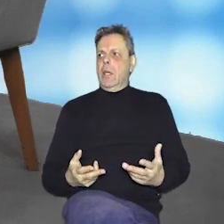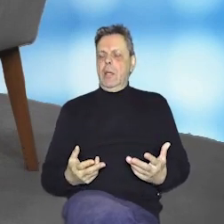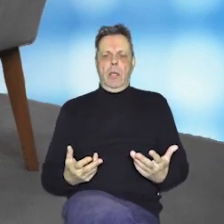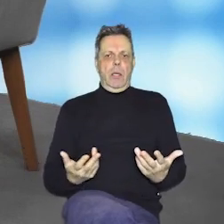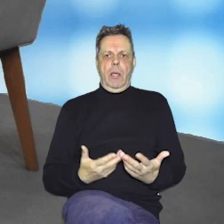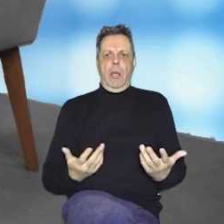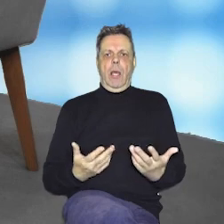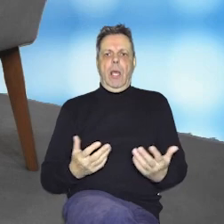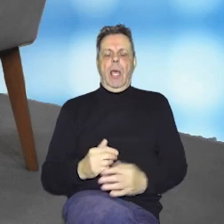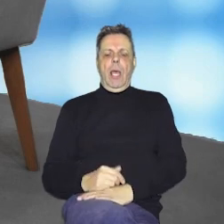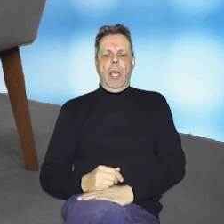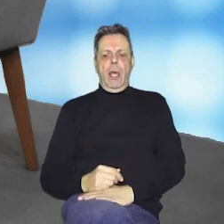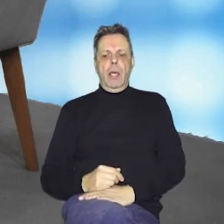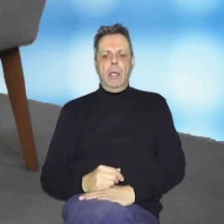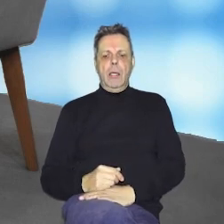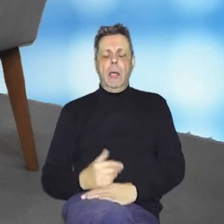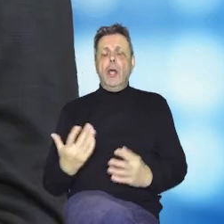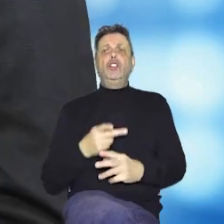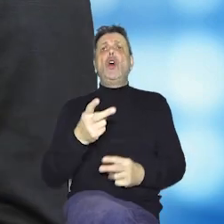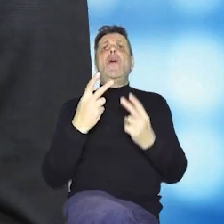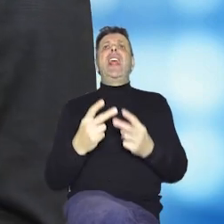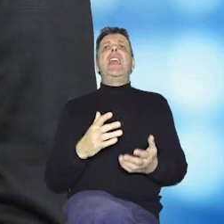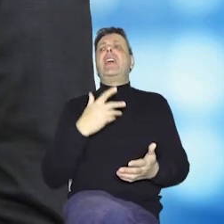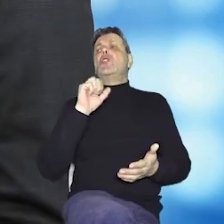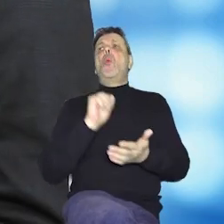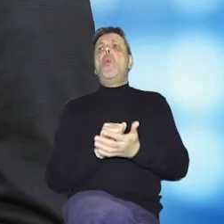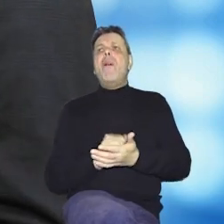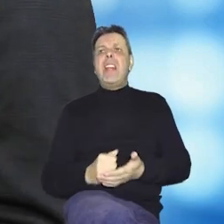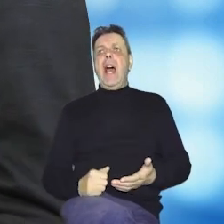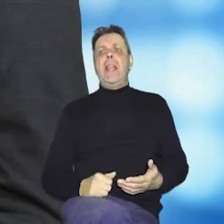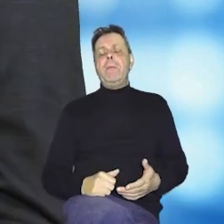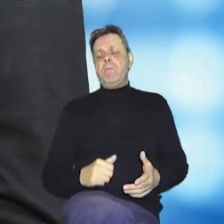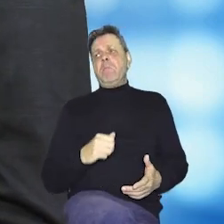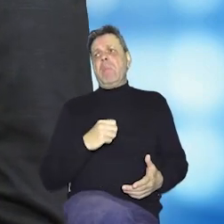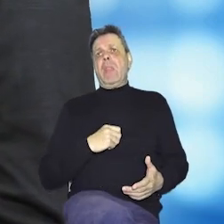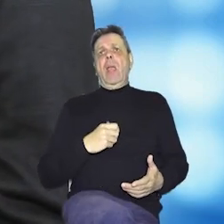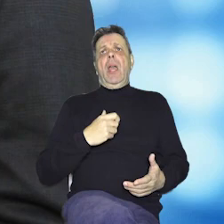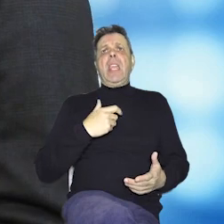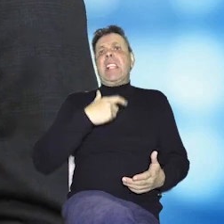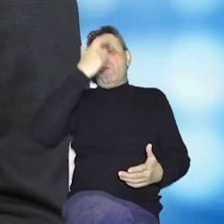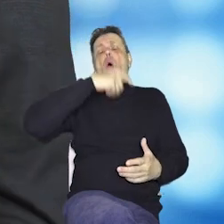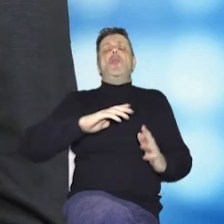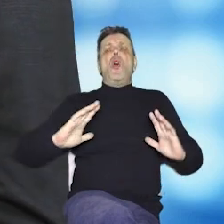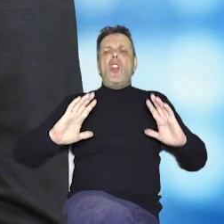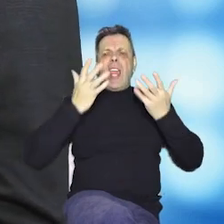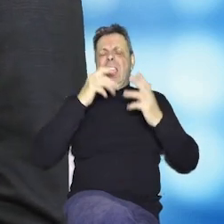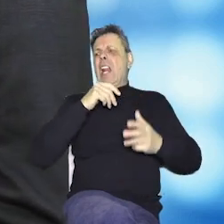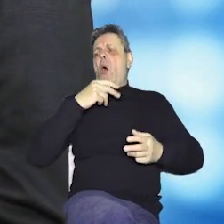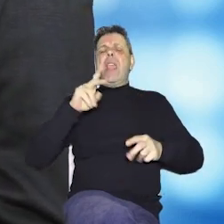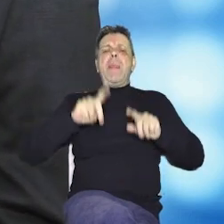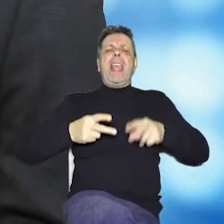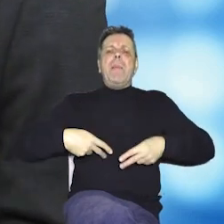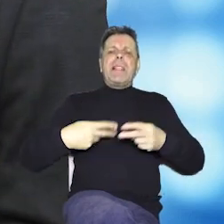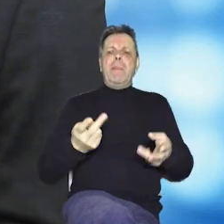znam ni sama koju riječ. Ali što vam to vrijedi kada su i sami novinari, čak sam osobno reagirao i čak nikma slao